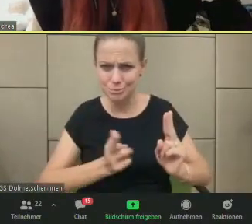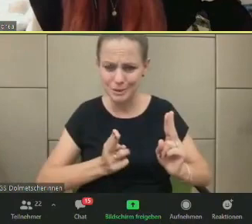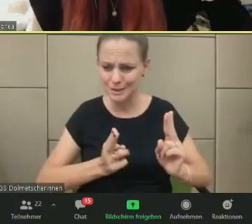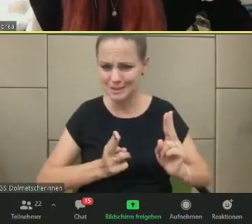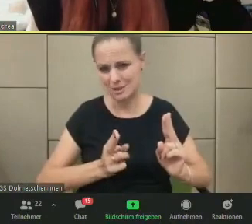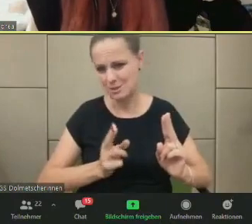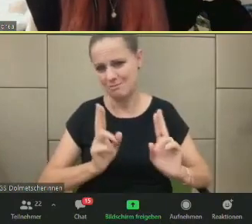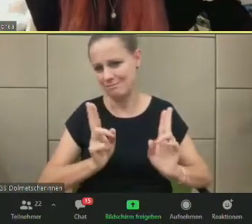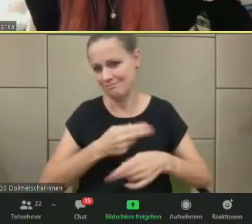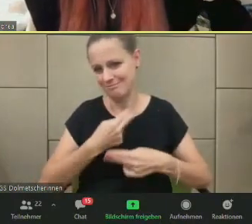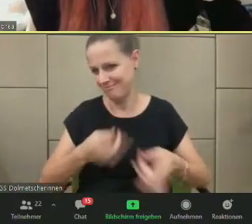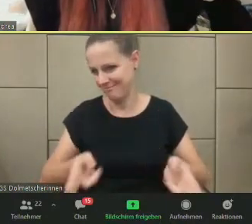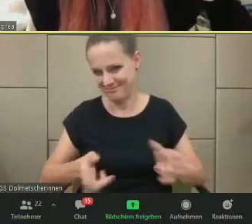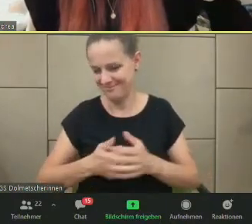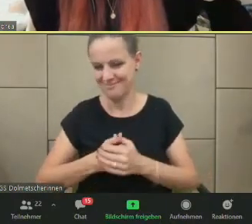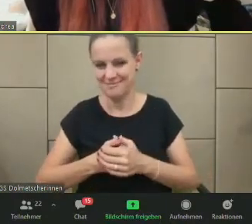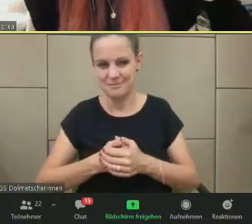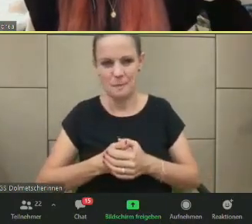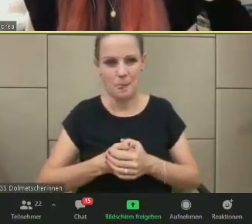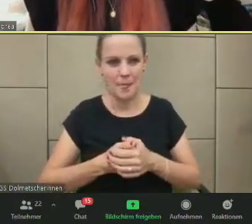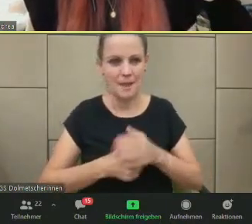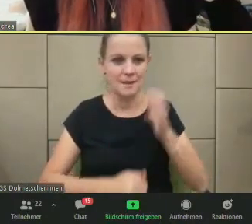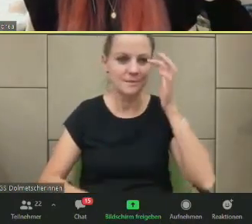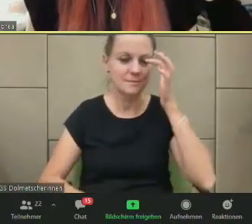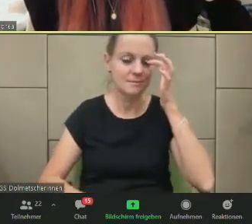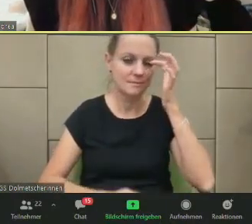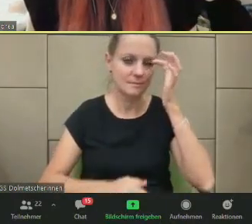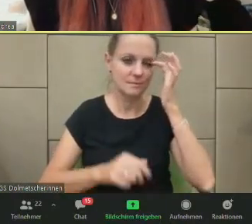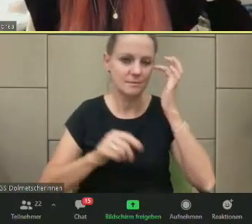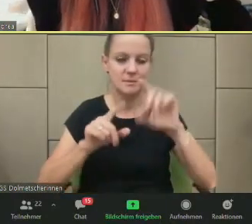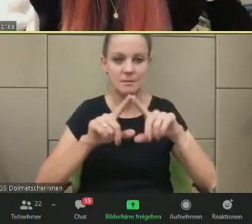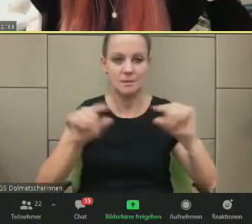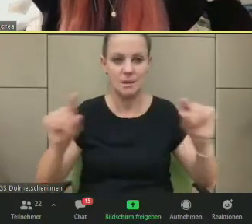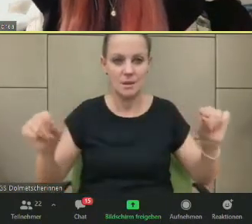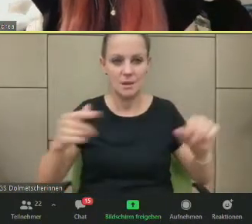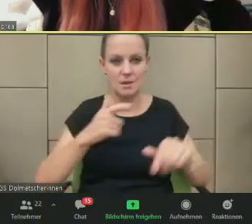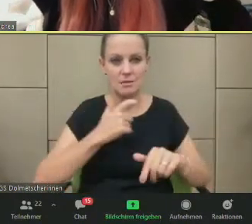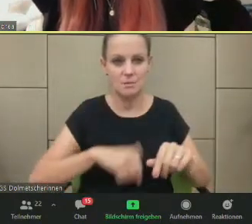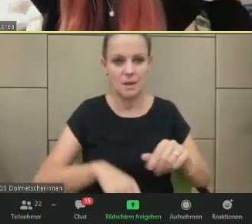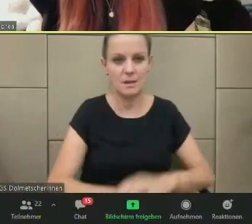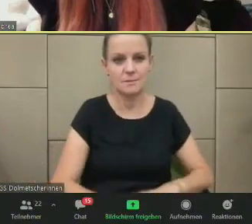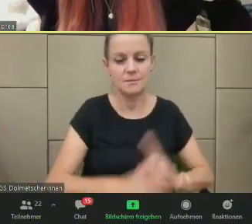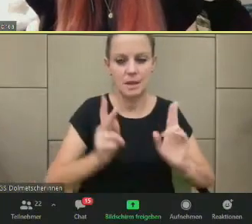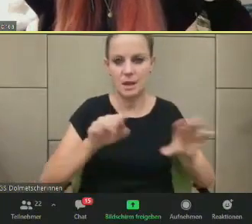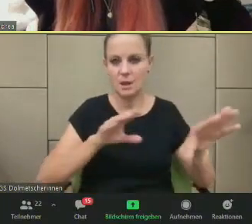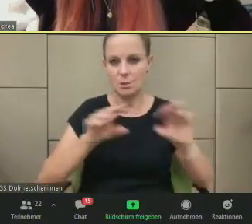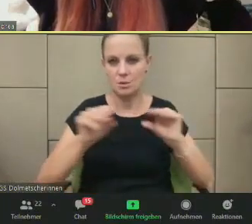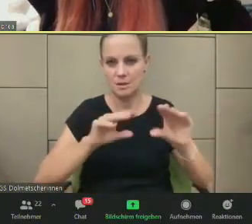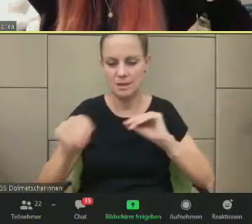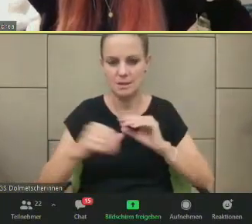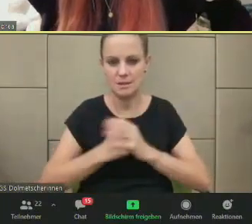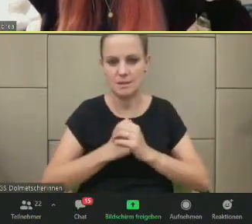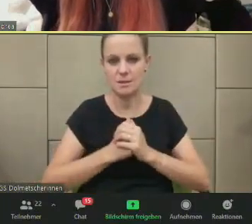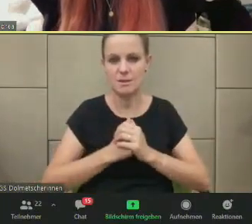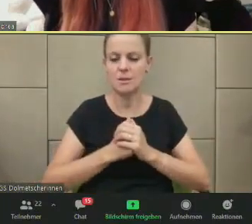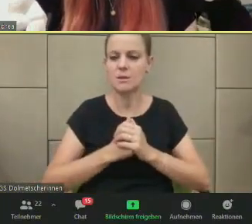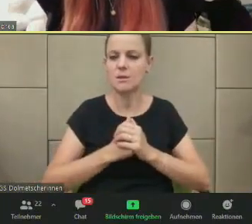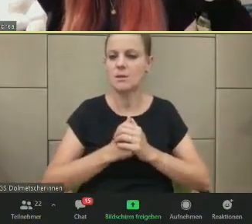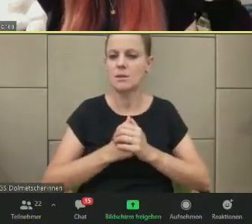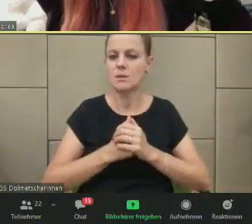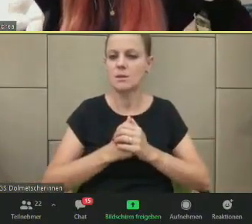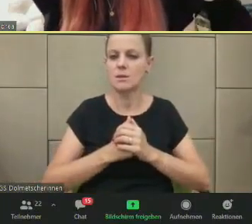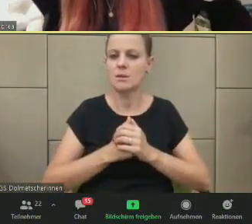bringen. Also hier habe ich einen Tweet von mir als Beispiel. Ich kann ihn kurz auch übersetzen. Nur weil du den